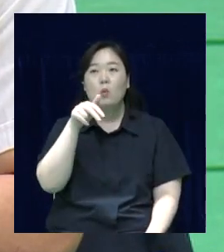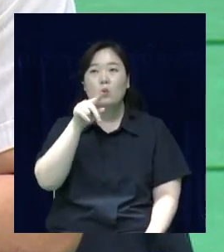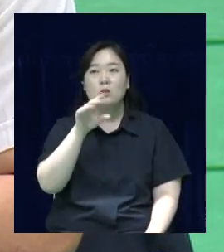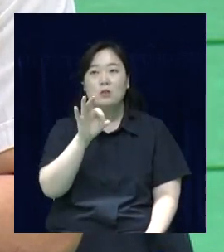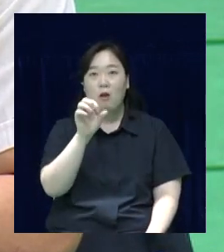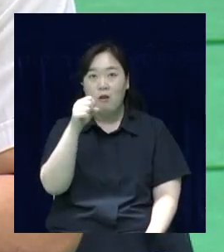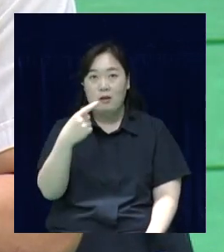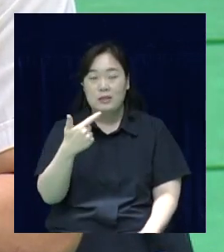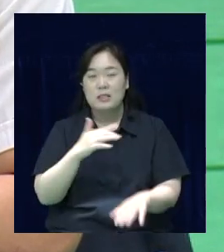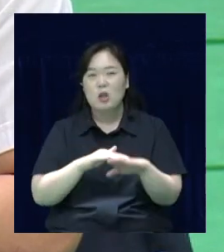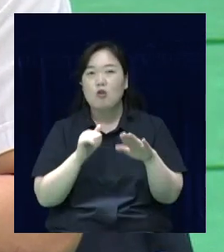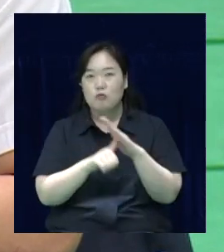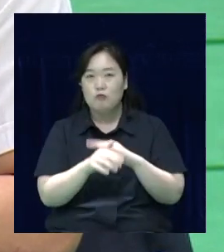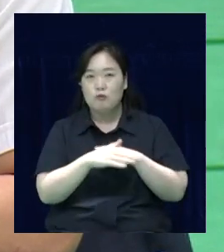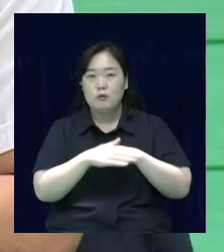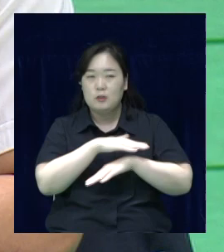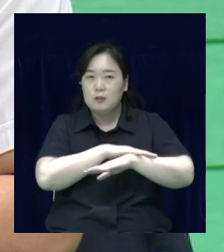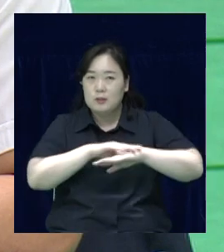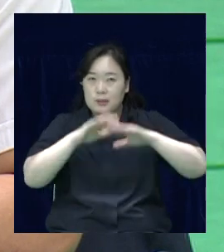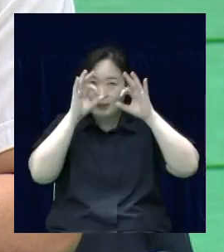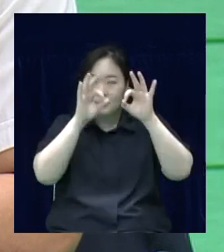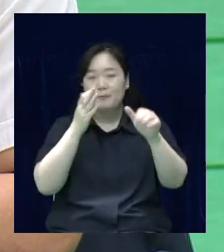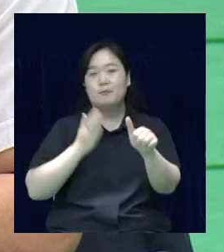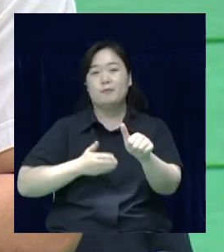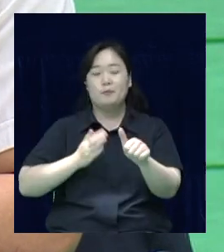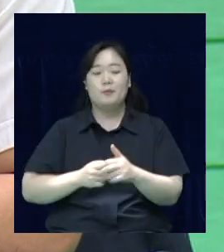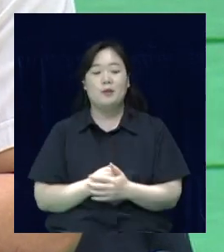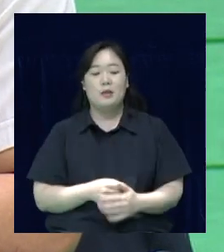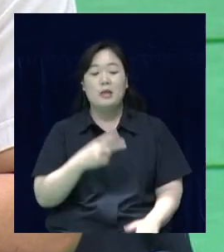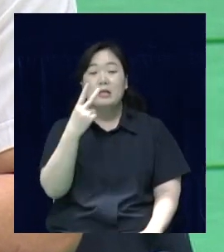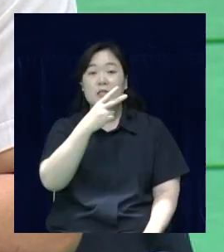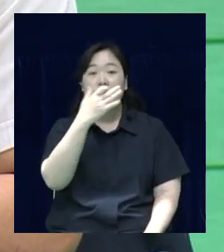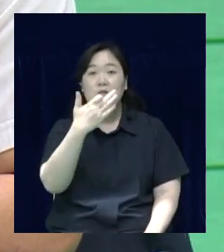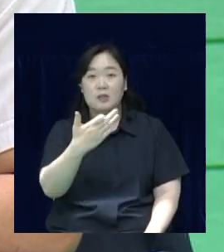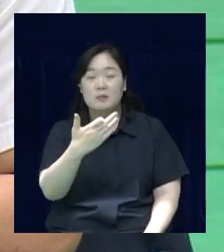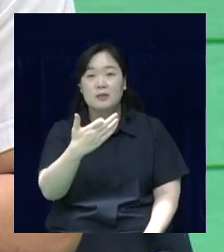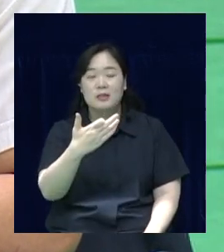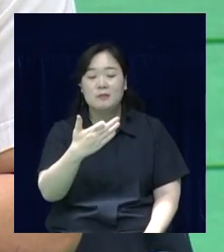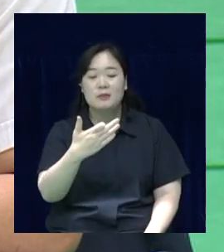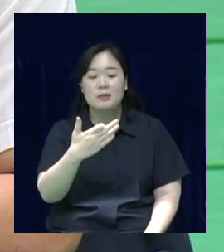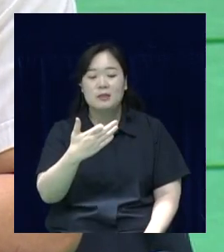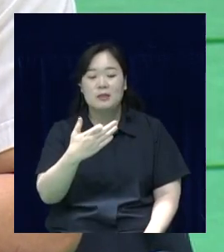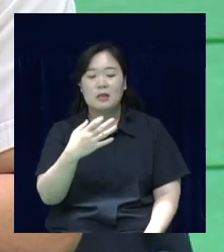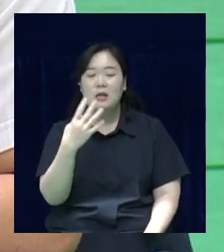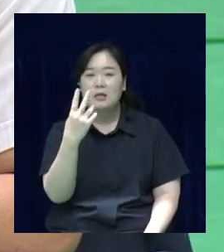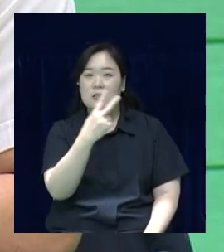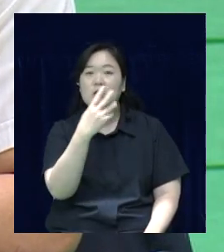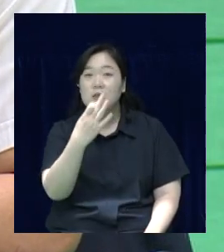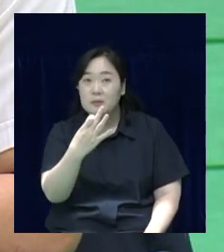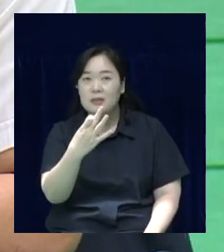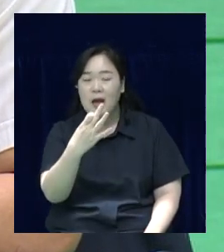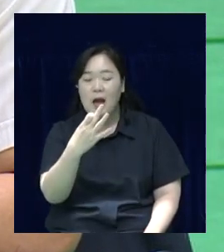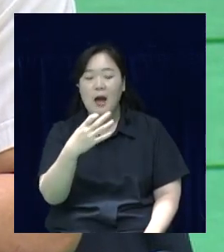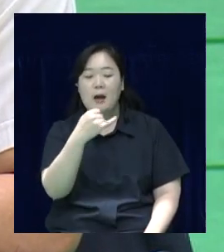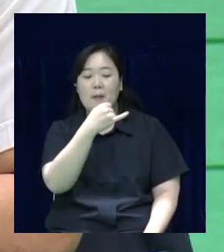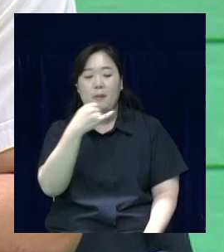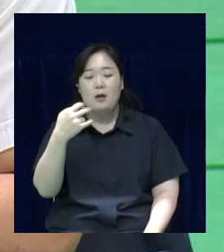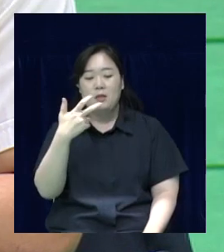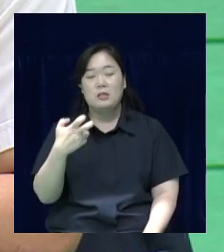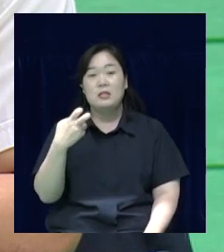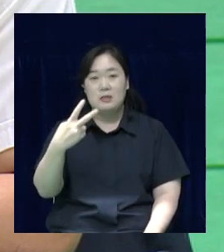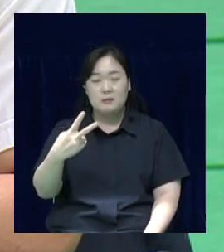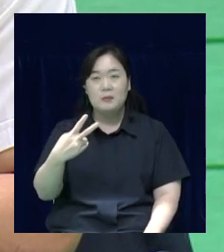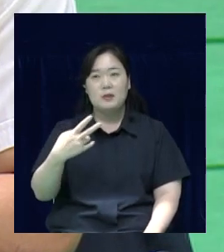네. 특히 그 문정훈 선수는 그 2014년 인천 장애인 아시안게임 마이너스 72kg급에서 3위